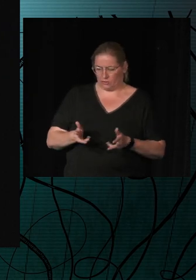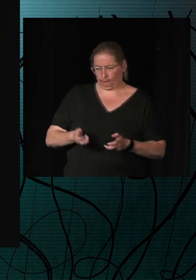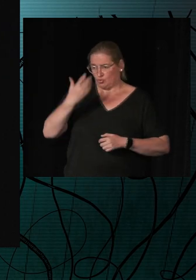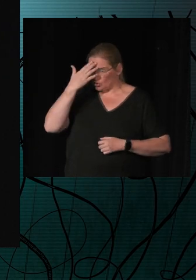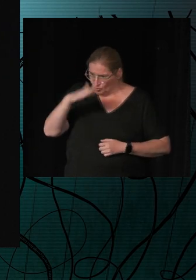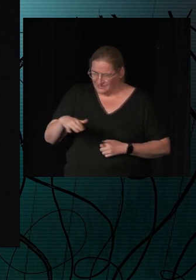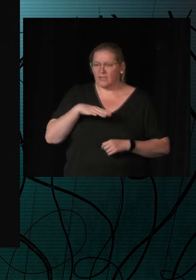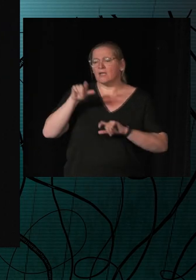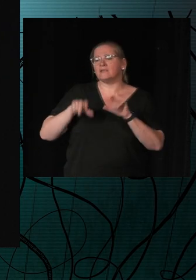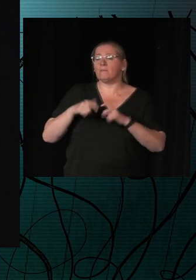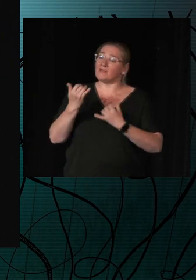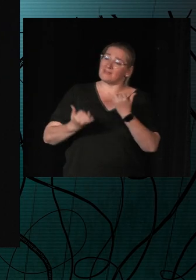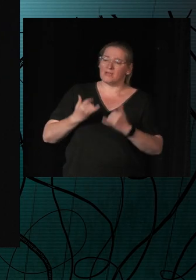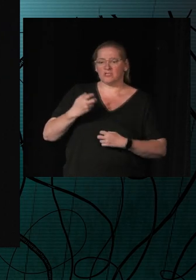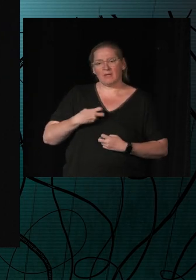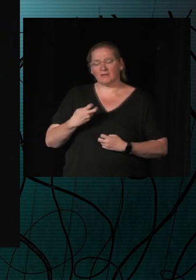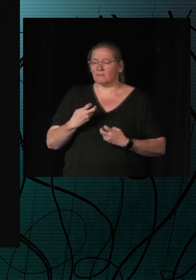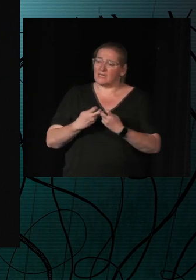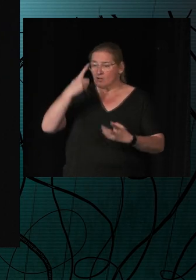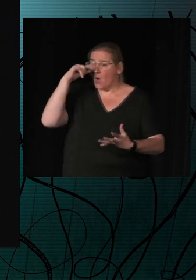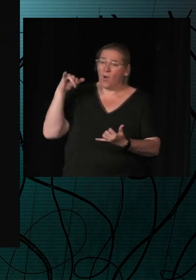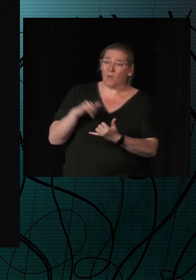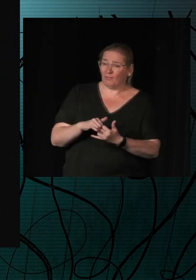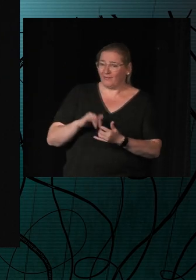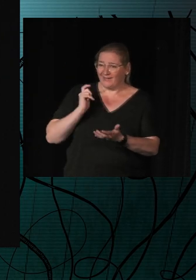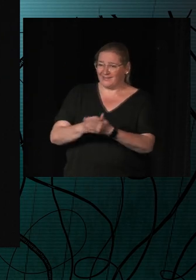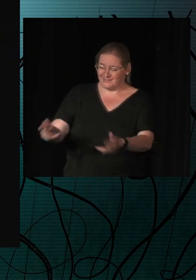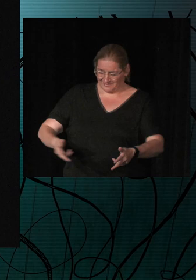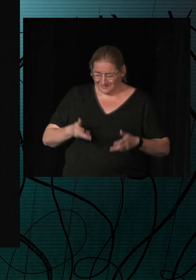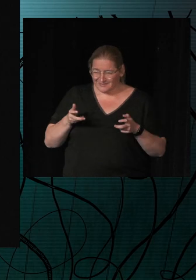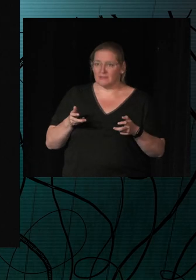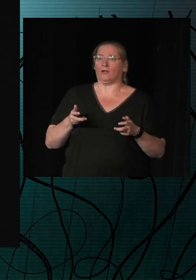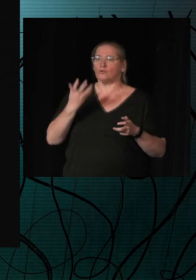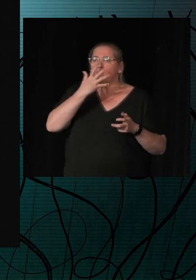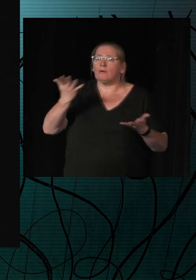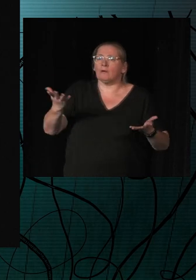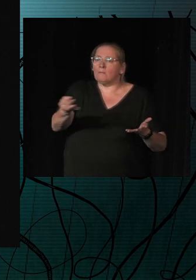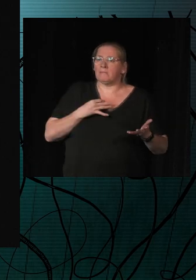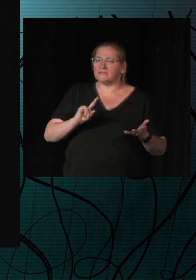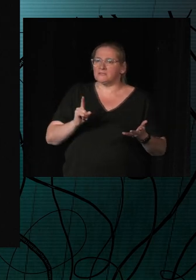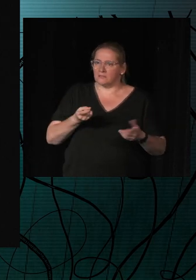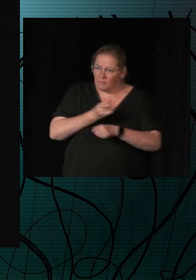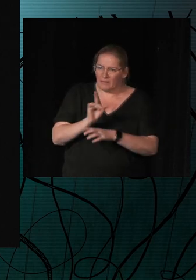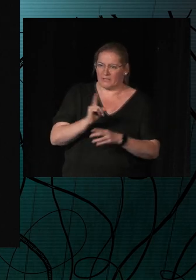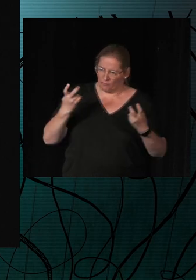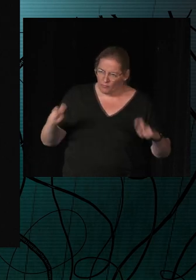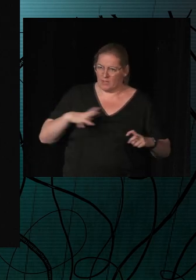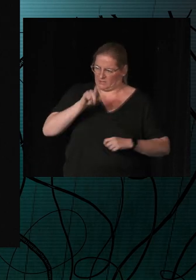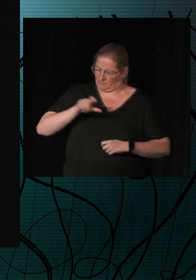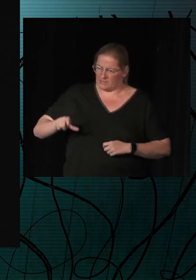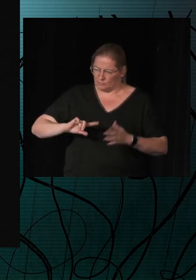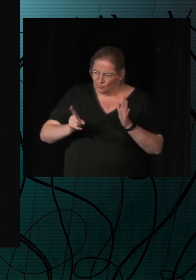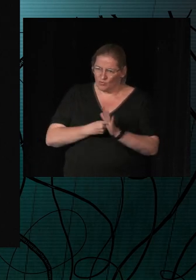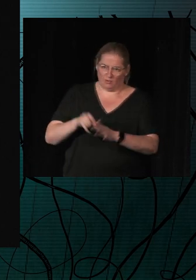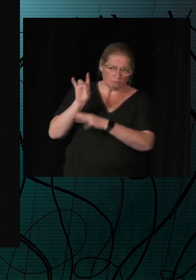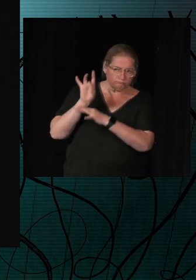tout envie d'être confrontés ni aux thématiqu ni à l'esthétique de l'horreur et cetera et ça je je peux complètement l'entendre